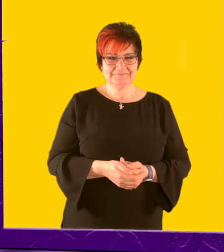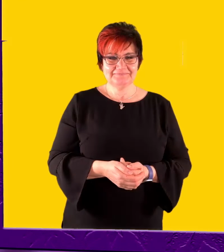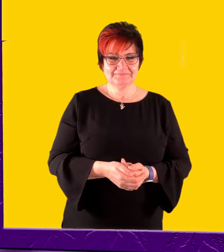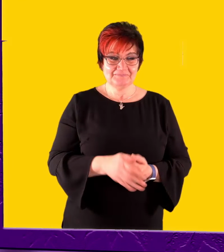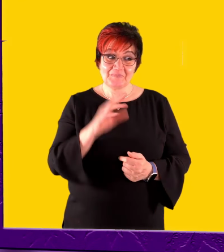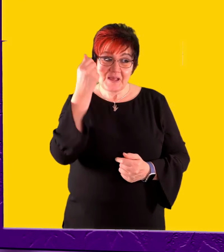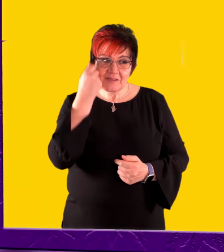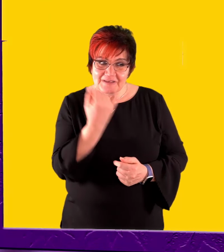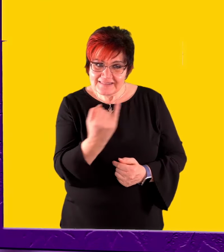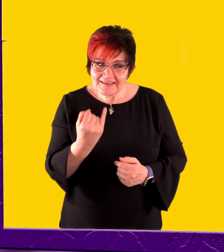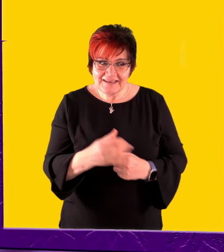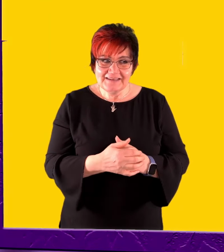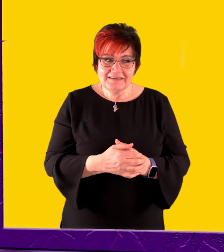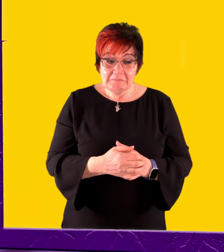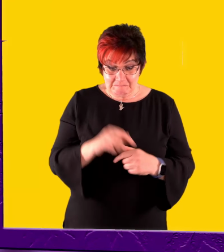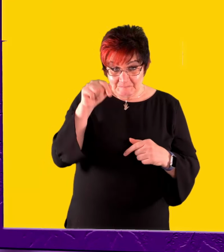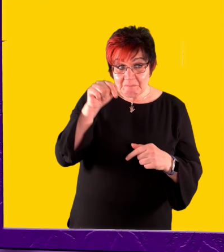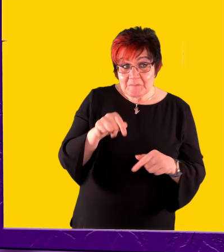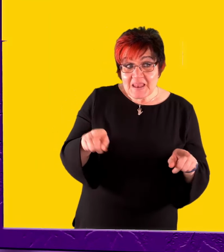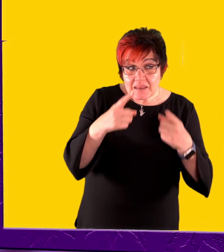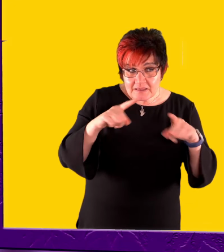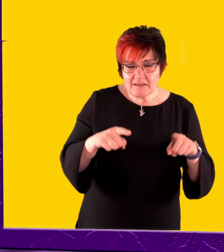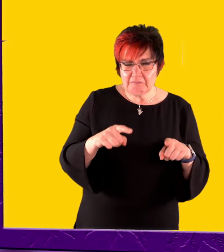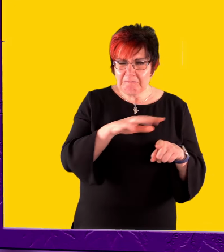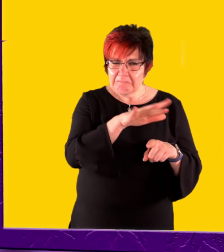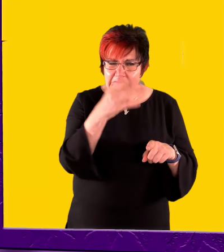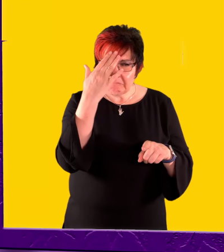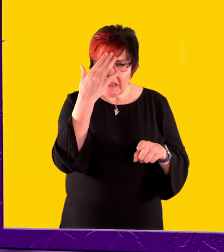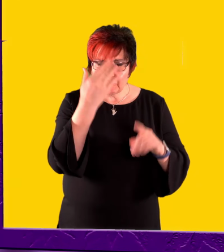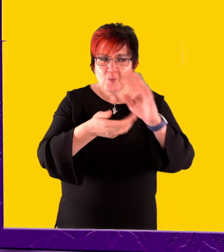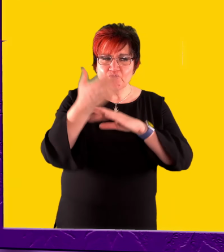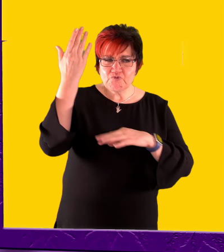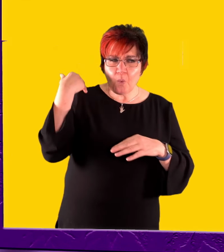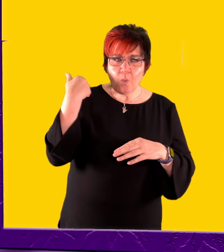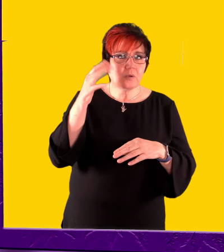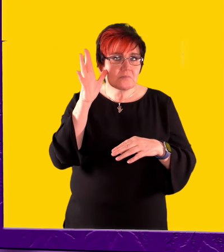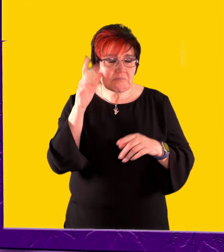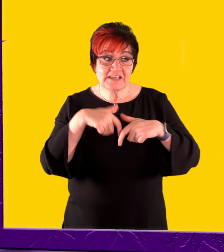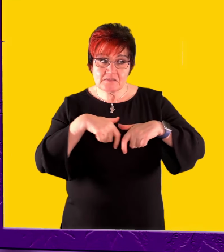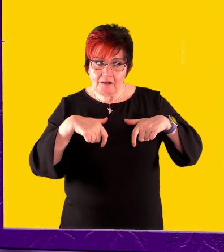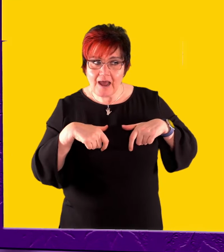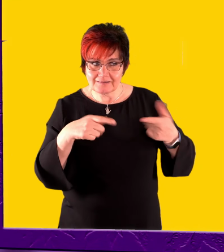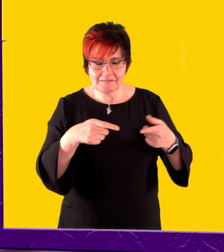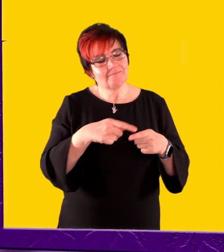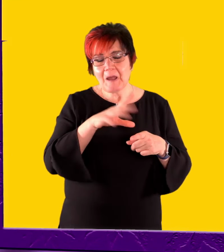Hallo liebe Kinder, dieses Lied kennt ihr bestimmt alle aus dem Kindergarten. Macht alle mit!